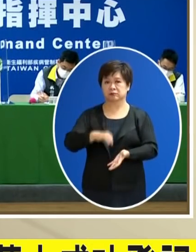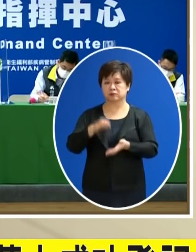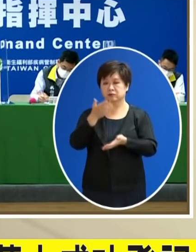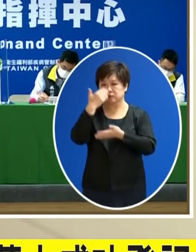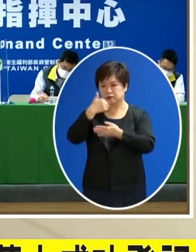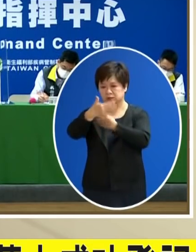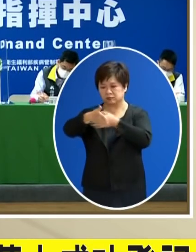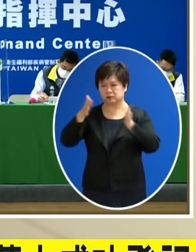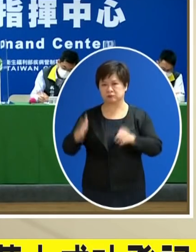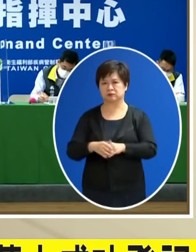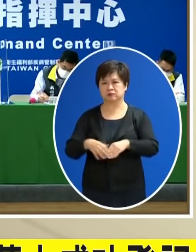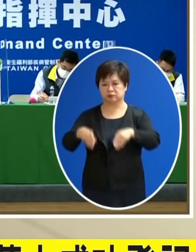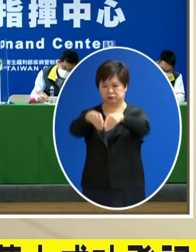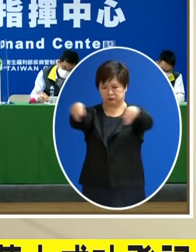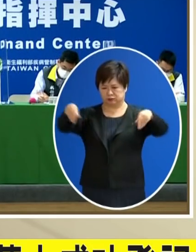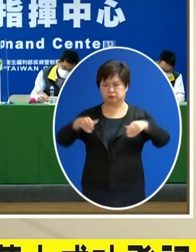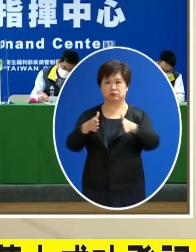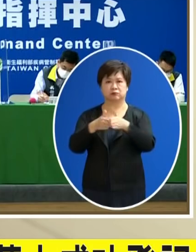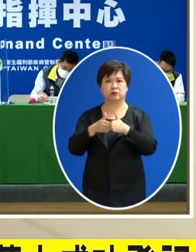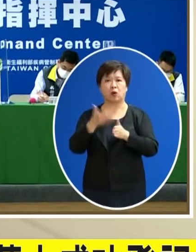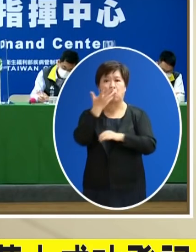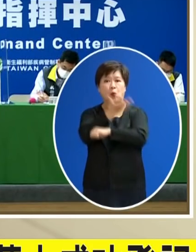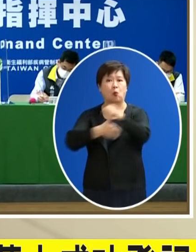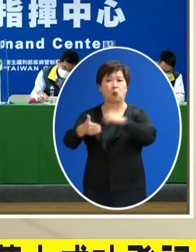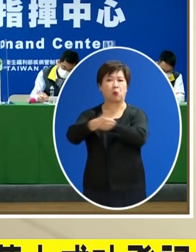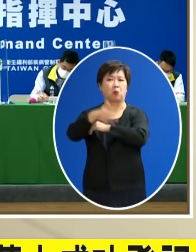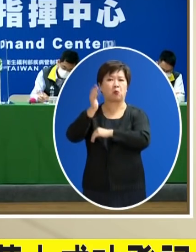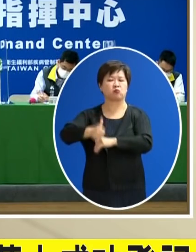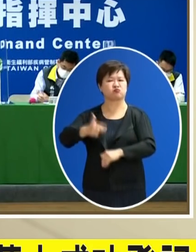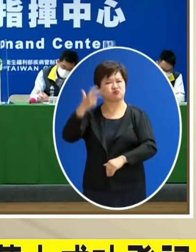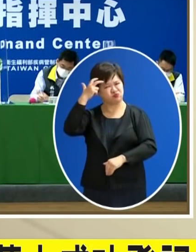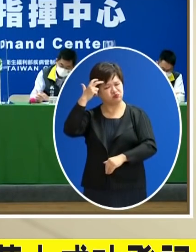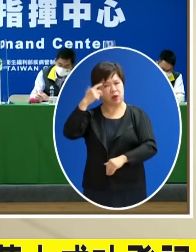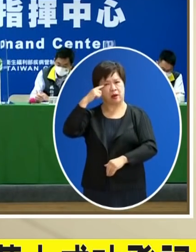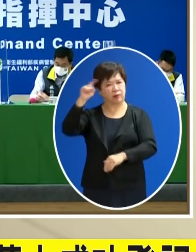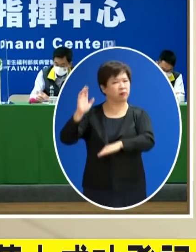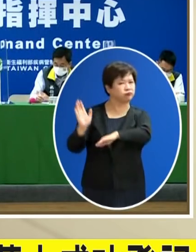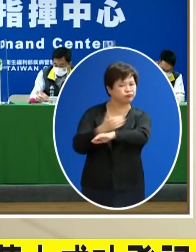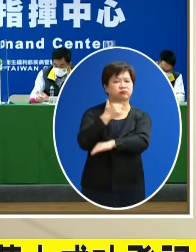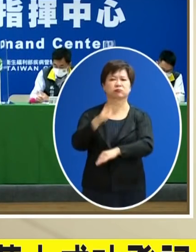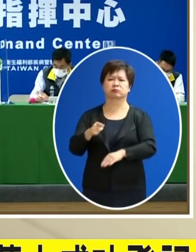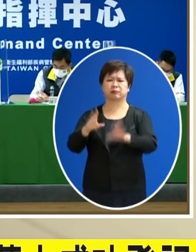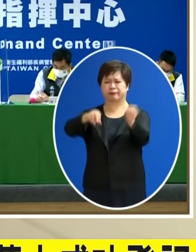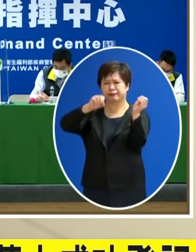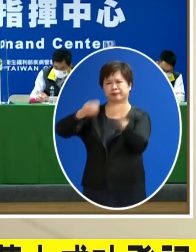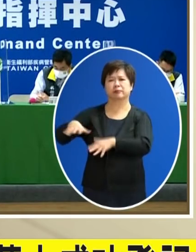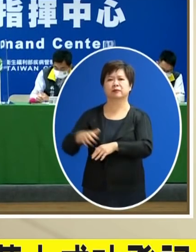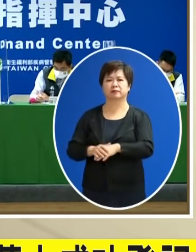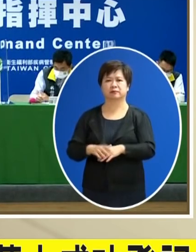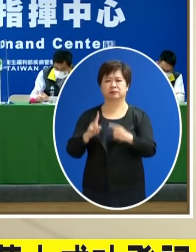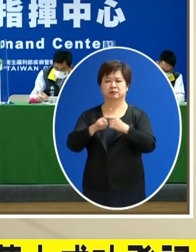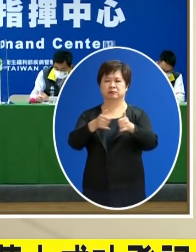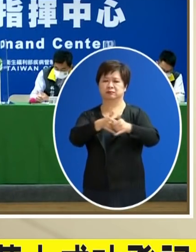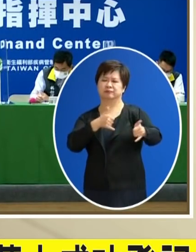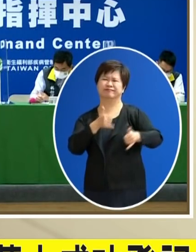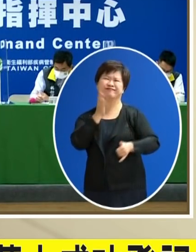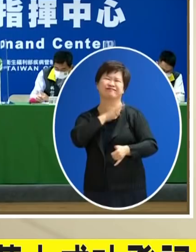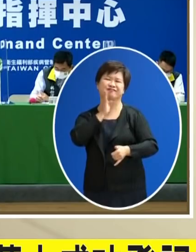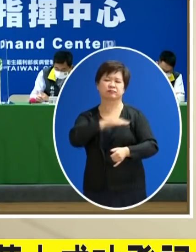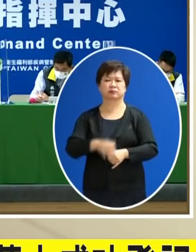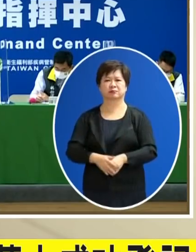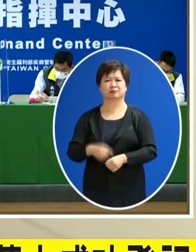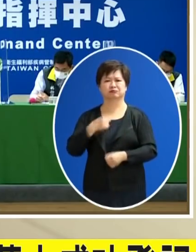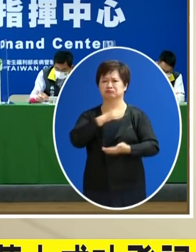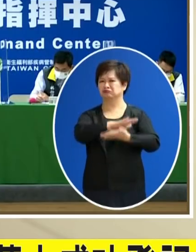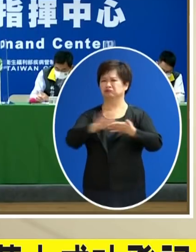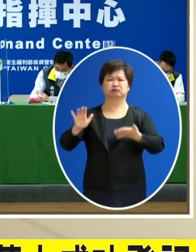还是需要隔板等规范，但是澎湖县长坚持明天起餐厅还是要免隔板与社交距离限制，想请问指挥中